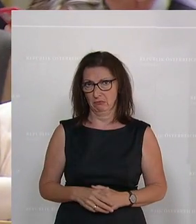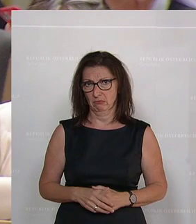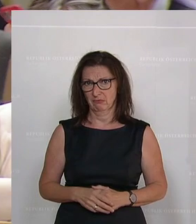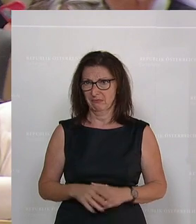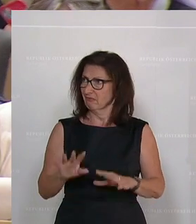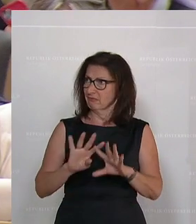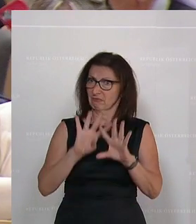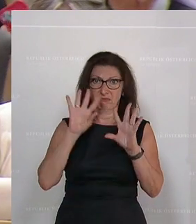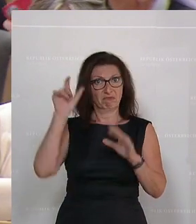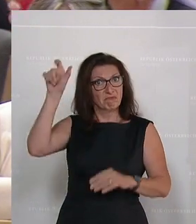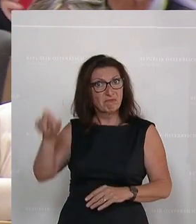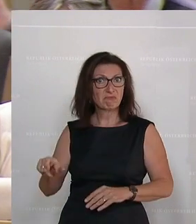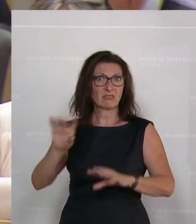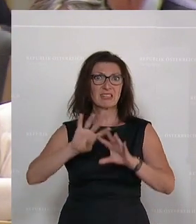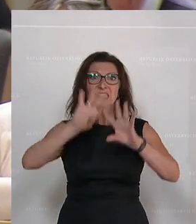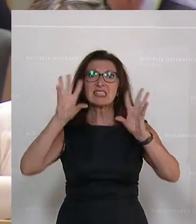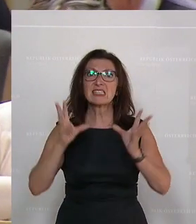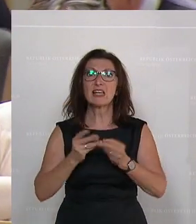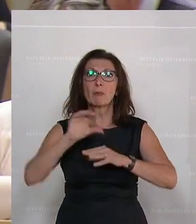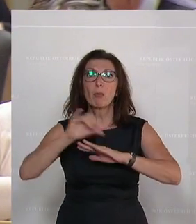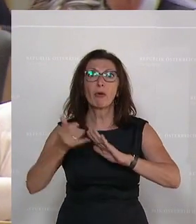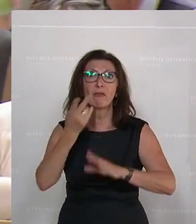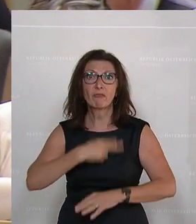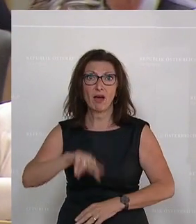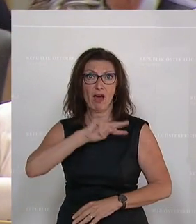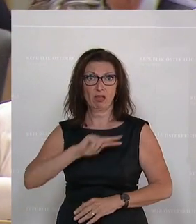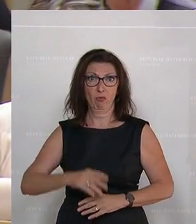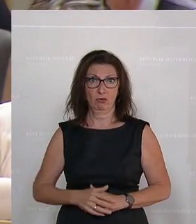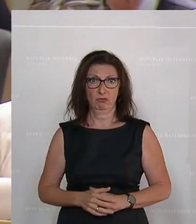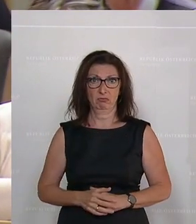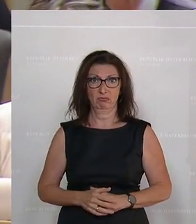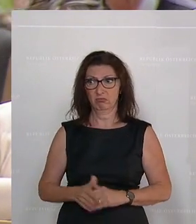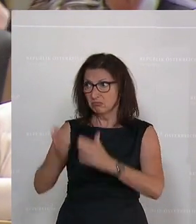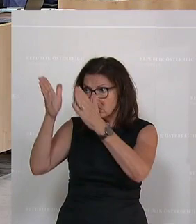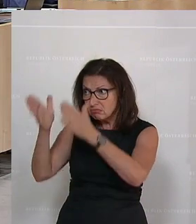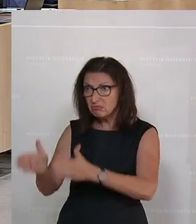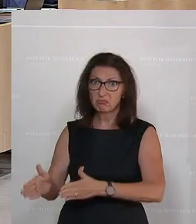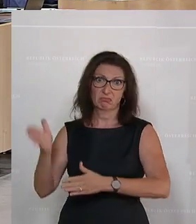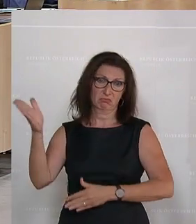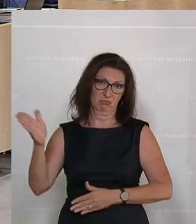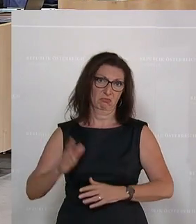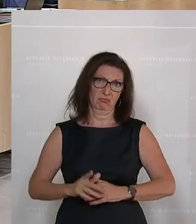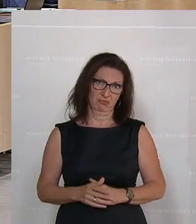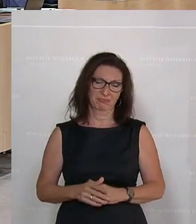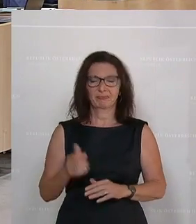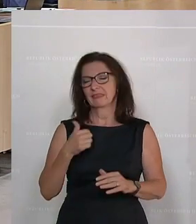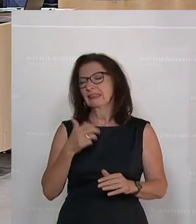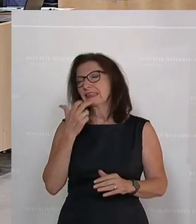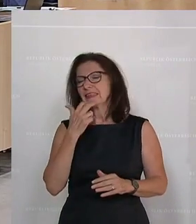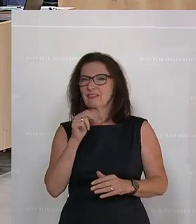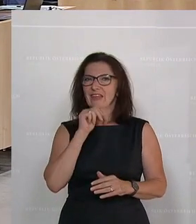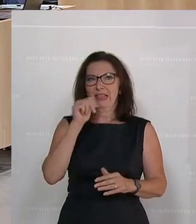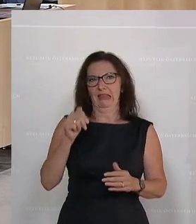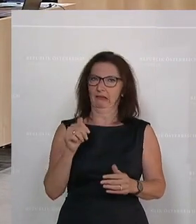das gesamtprojekt die verantwortung trägt das heute diskutiert wird und möchte jetzt nicht auf das was der kollege